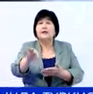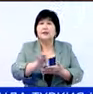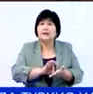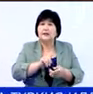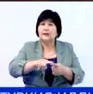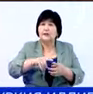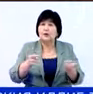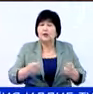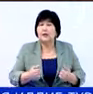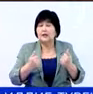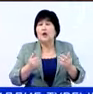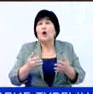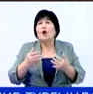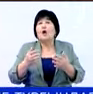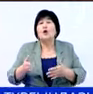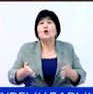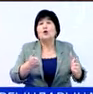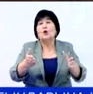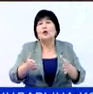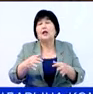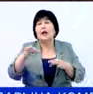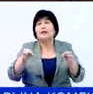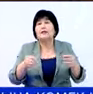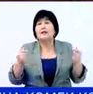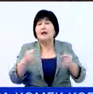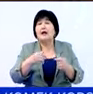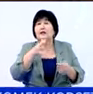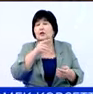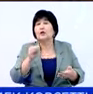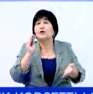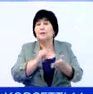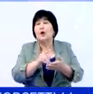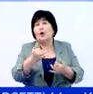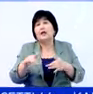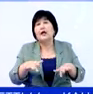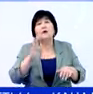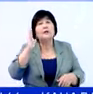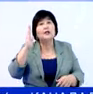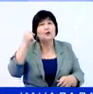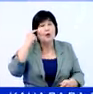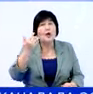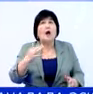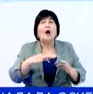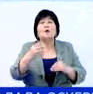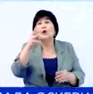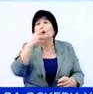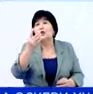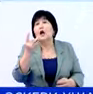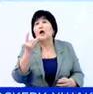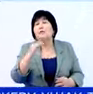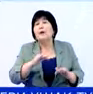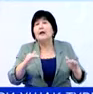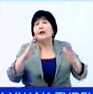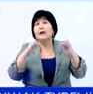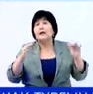тырысамыз. Жол картасы болса, нақты срокты белгілеп берсек, олар да қимылдайды деп ойлаймын. Ауданда осыдан 3 жыл бұрын балалар лагері мен